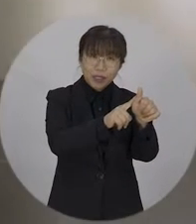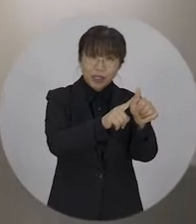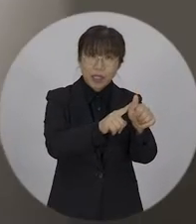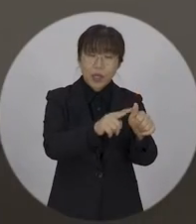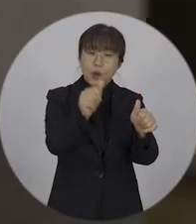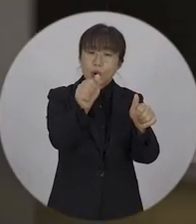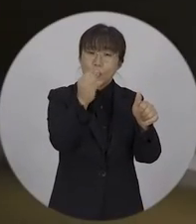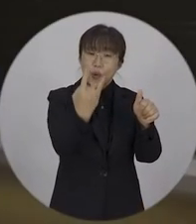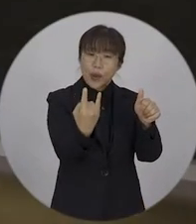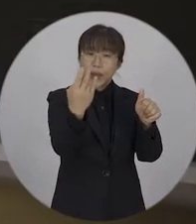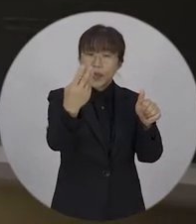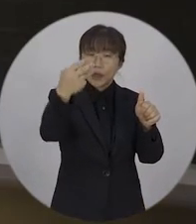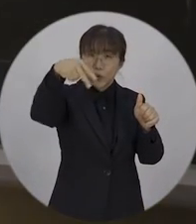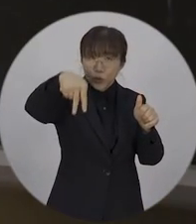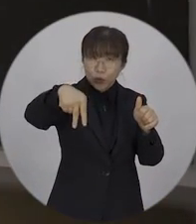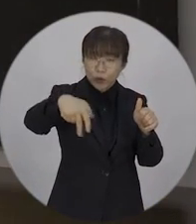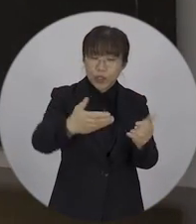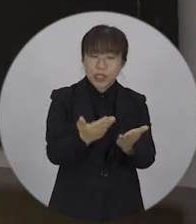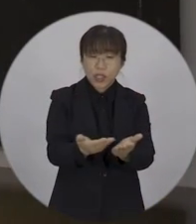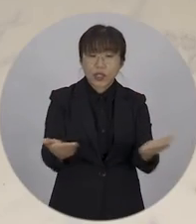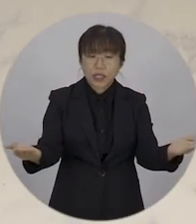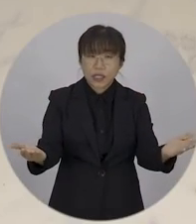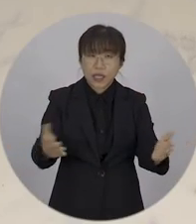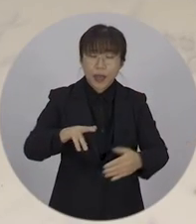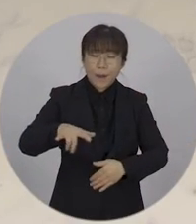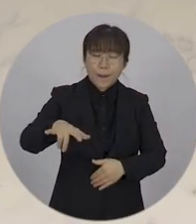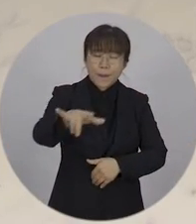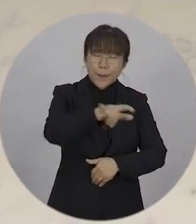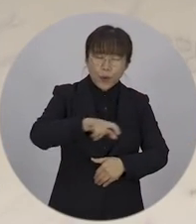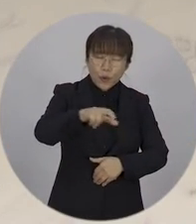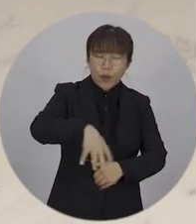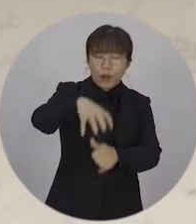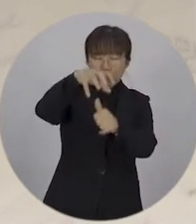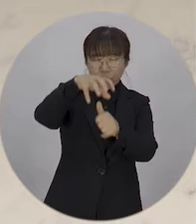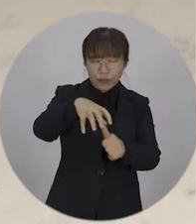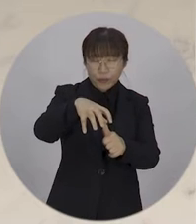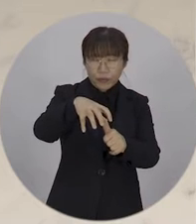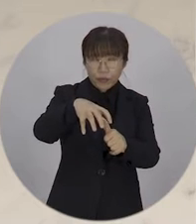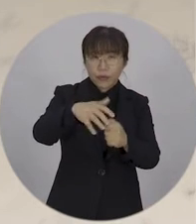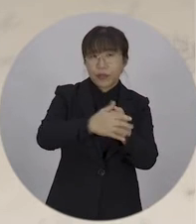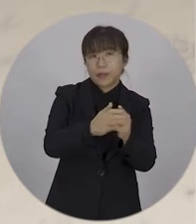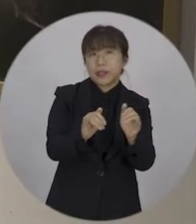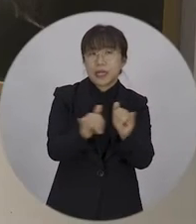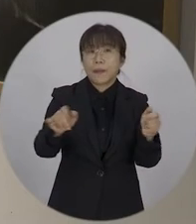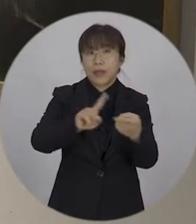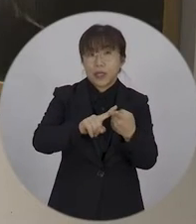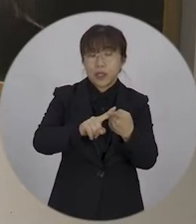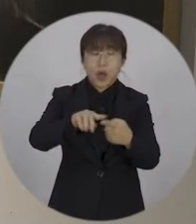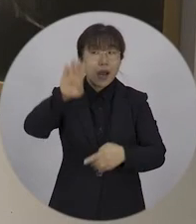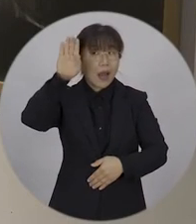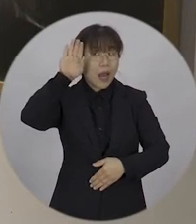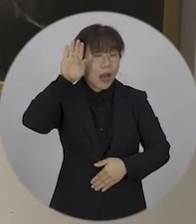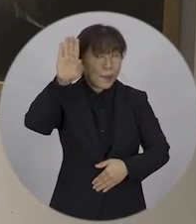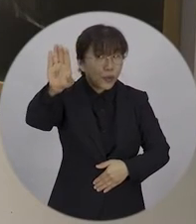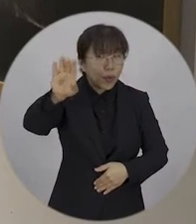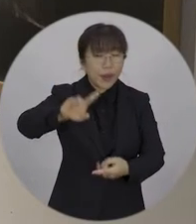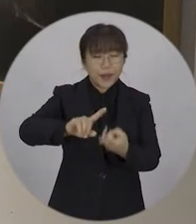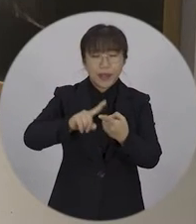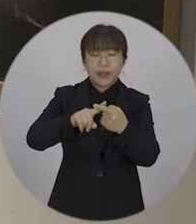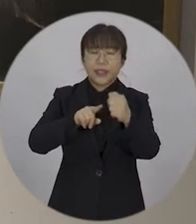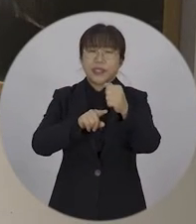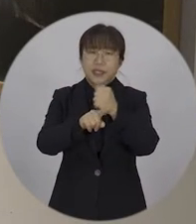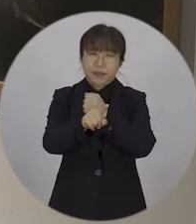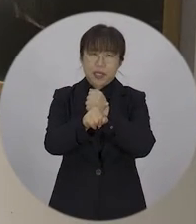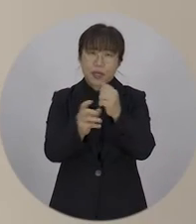박종갑 작가의 회교 저는 코론 알고 펜디 믹 상황에 갇힌 사람들의 환경을 돌아보고 인류가 나아갈 길에 대한 성찰의